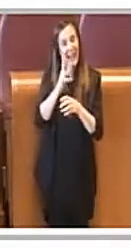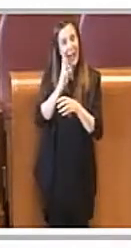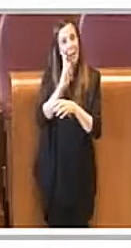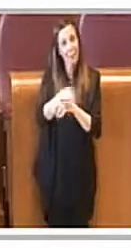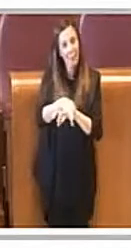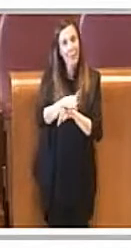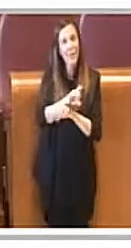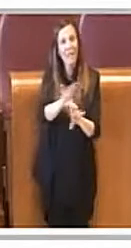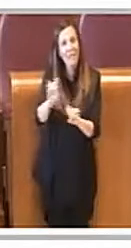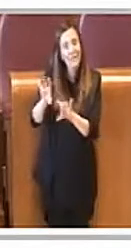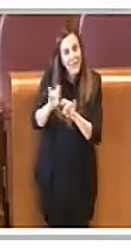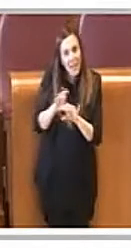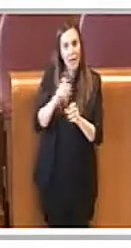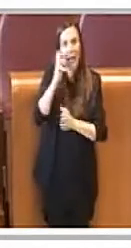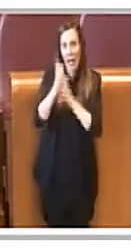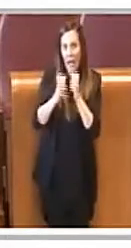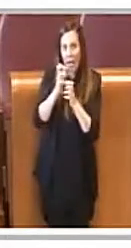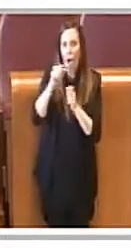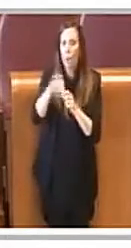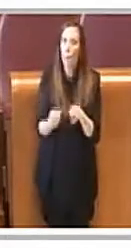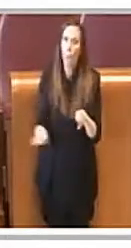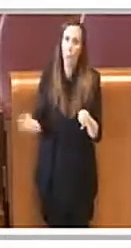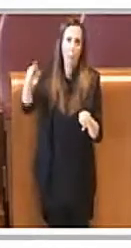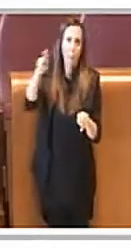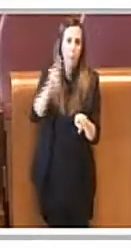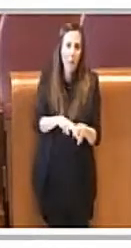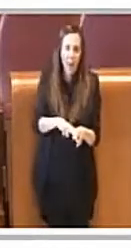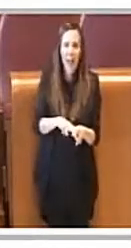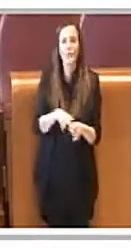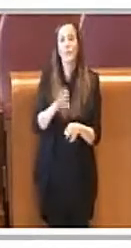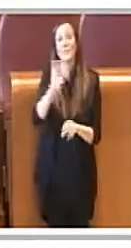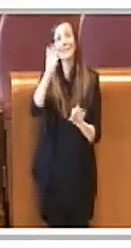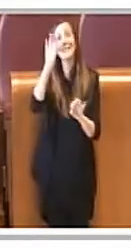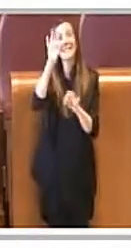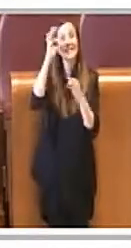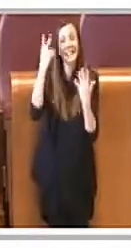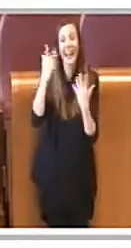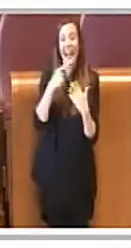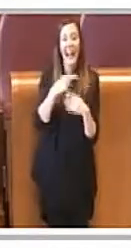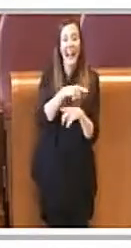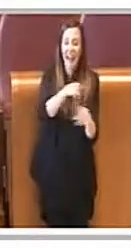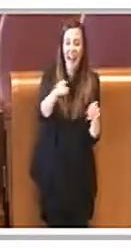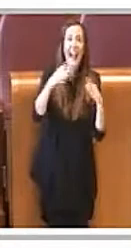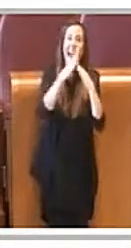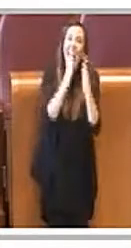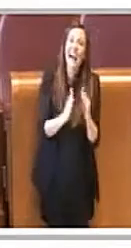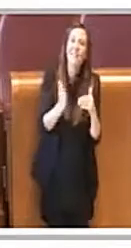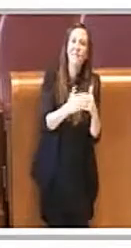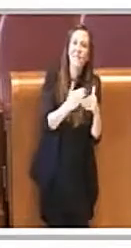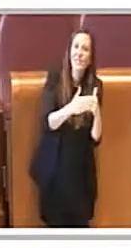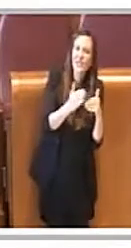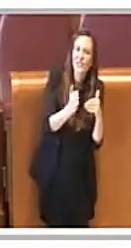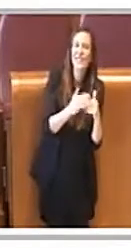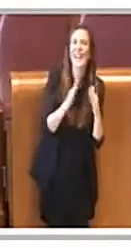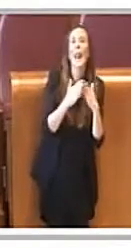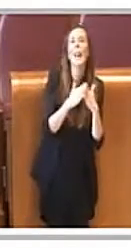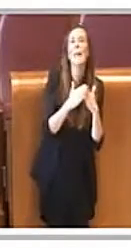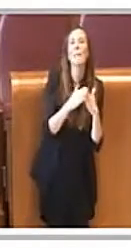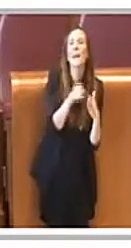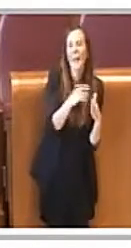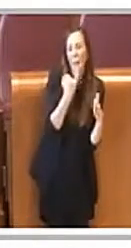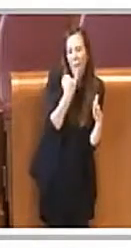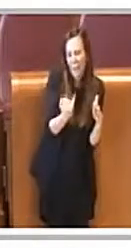sono un presidio di cultura importante per i territori. Quindi se voi avete una libreria vicino casa, soprattutto le librerie indipendenti, le